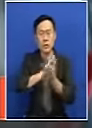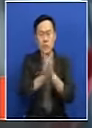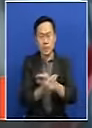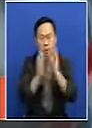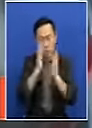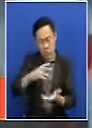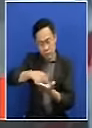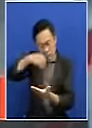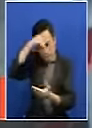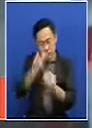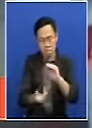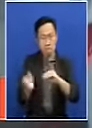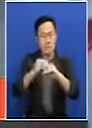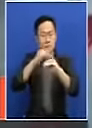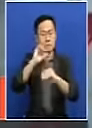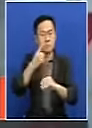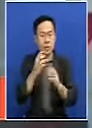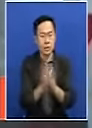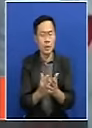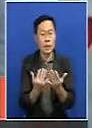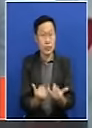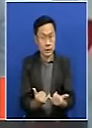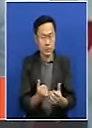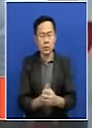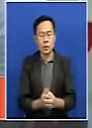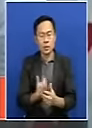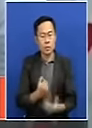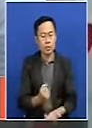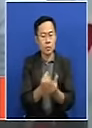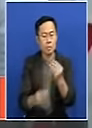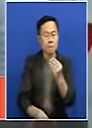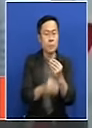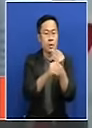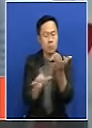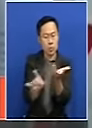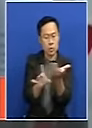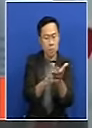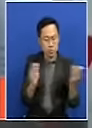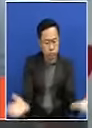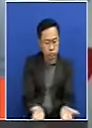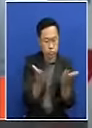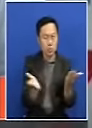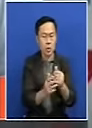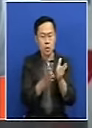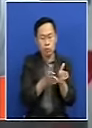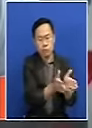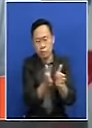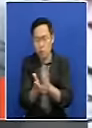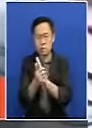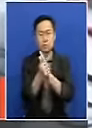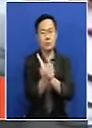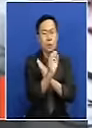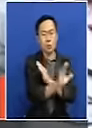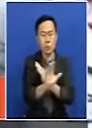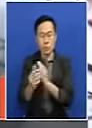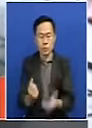จูงใจให้คนเข้าสู่ระบบมากยิ่งขึ้นและจัดให้มีคุณภาพทำให้โดดเด่นเฉพาะทางไปเลยเพื่อทำให้สถ